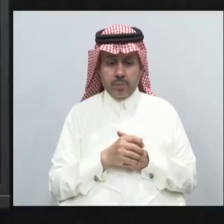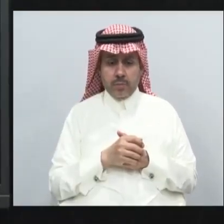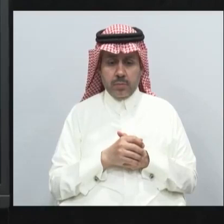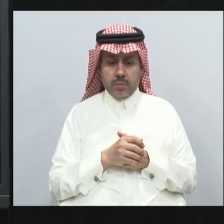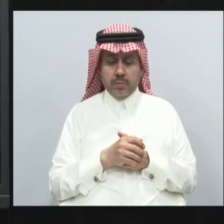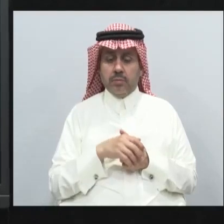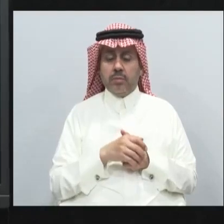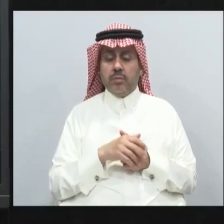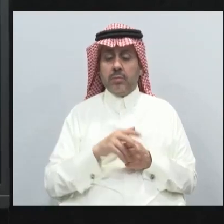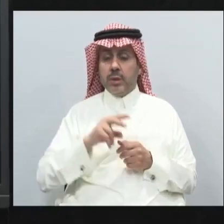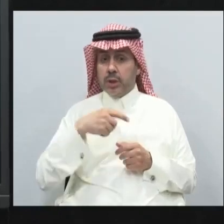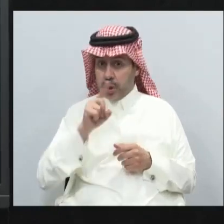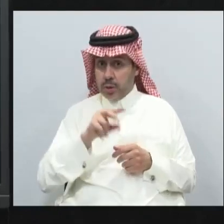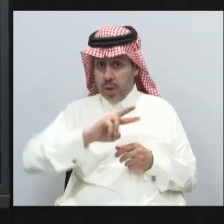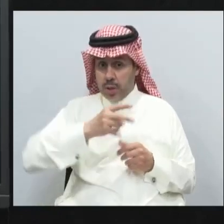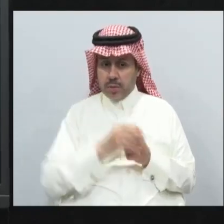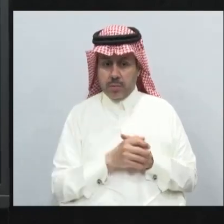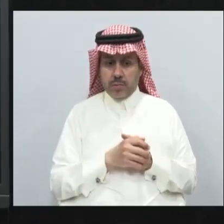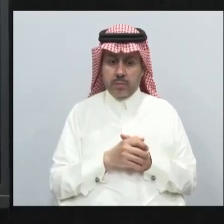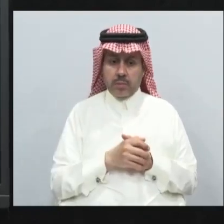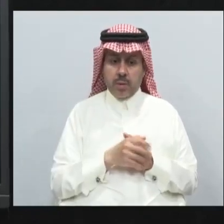هذا الصدق من هذه الشروط